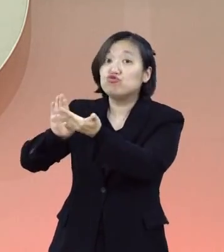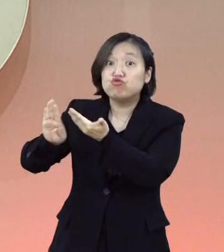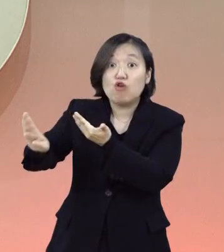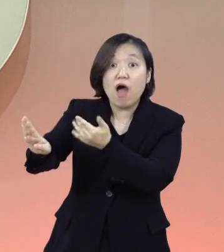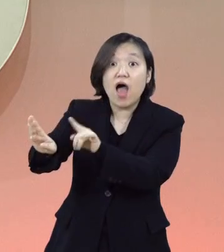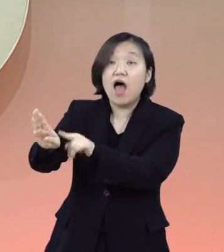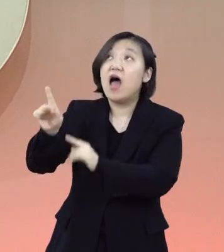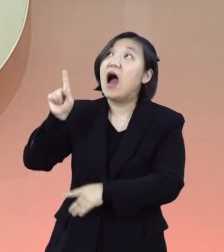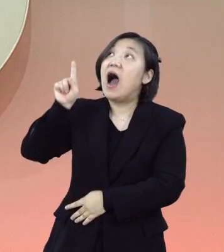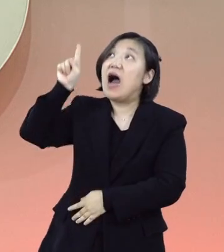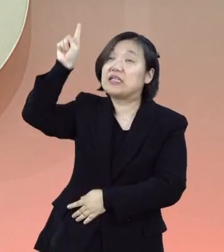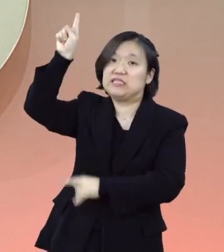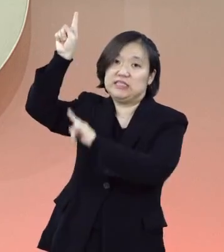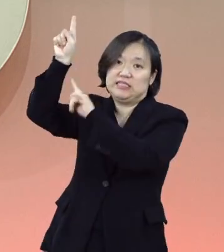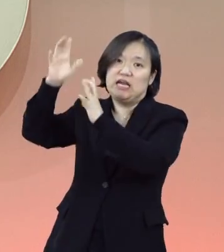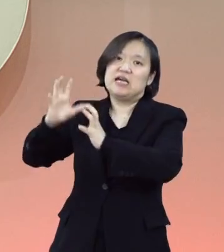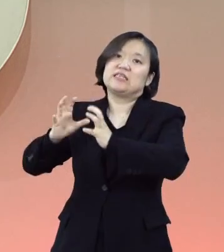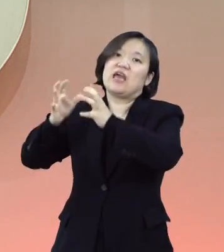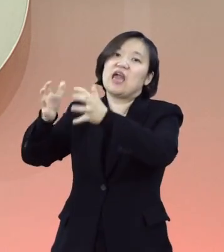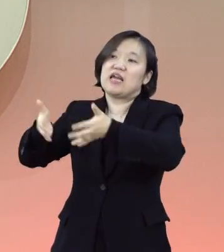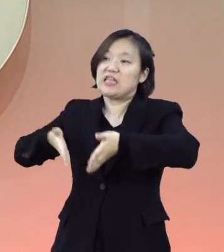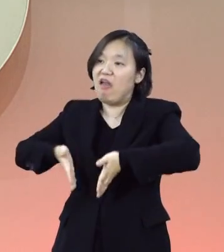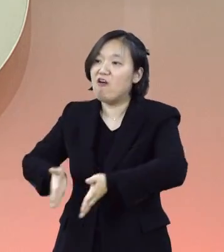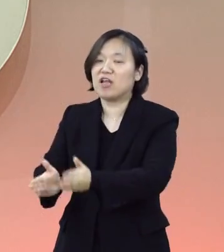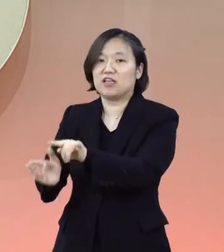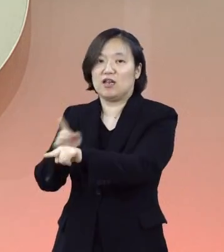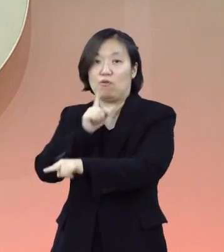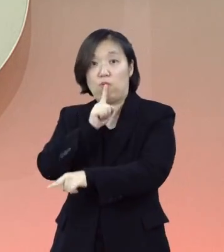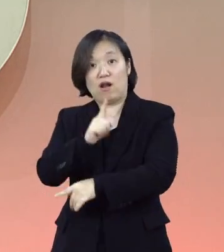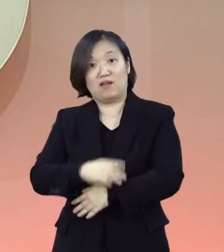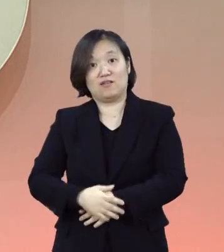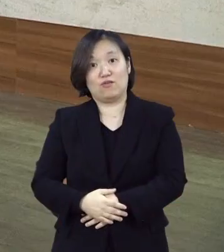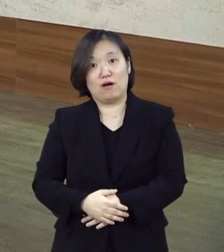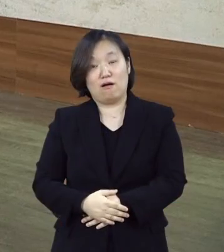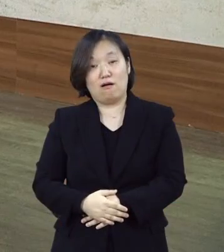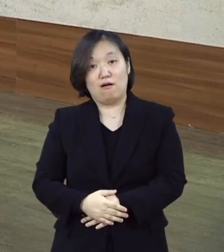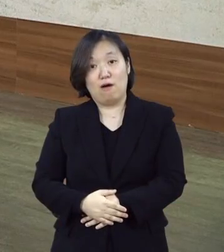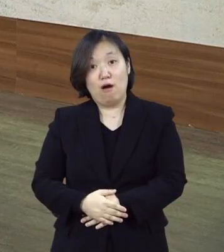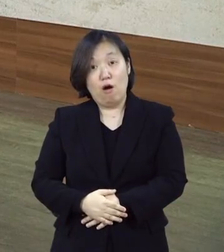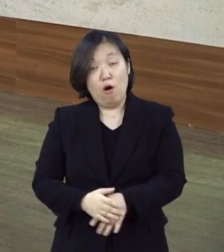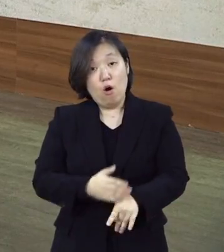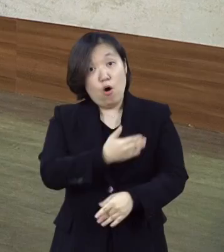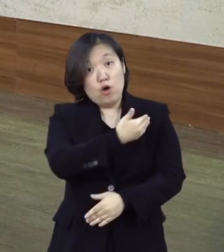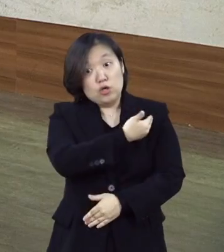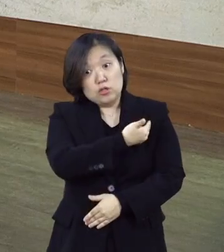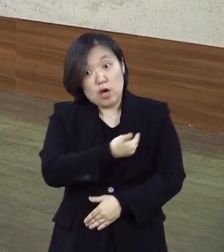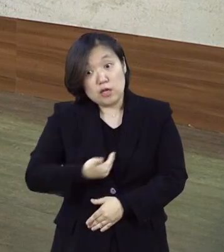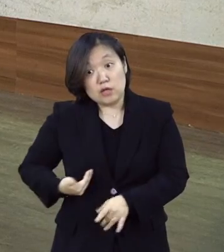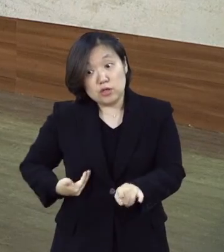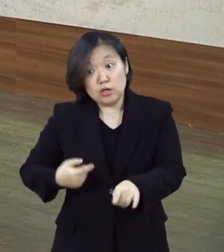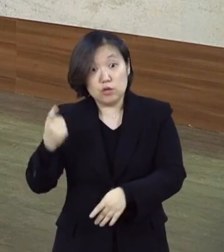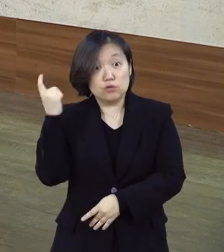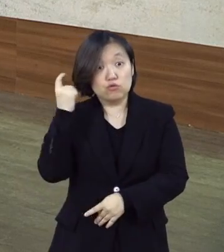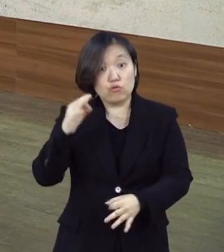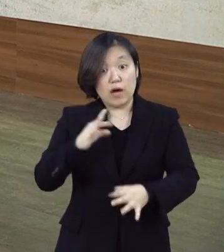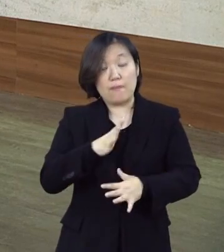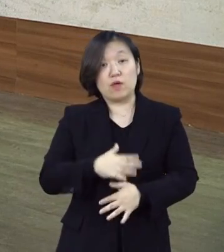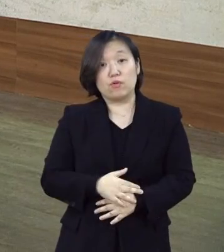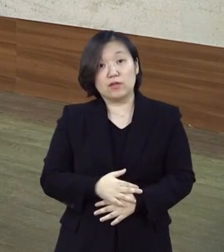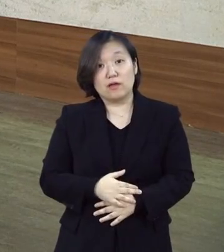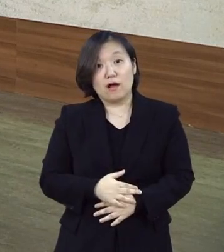세계에 태어났다 라고 얘기를 하니까 제자들이 깜짝 놀란 거예요.